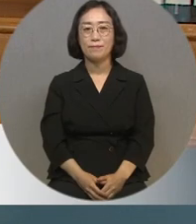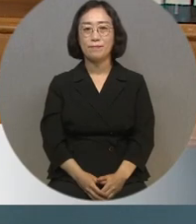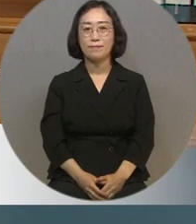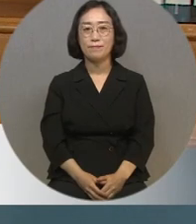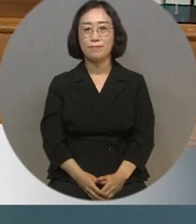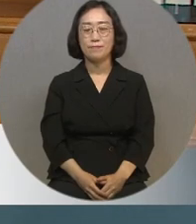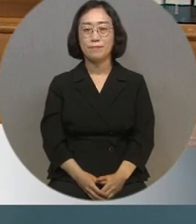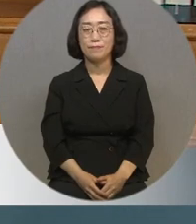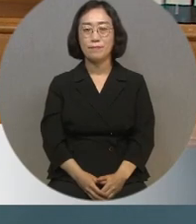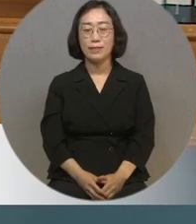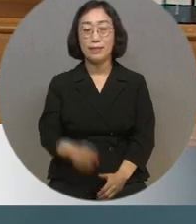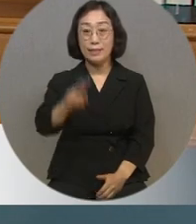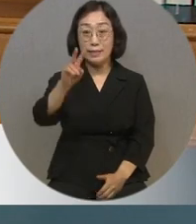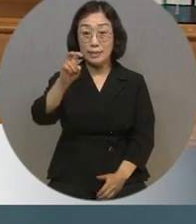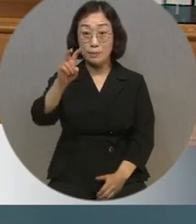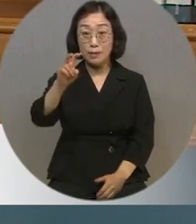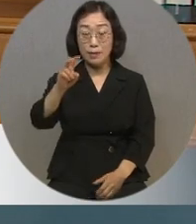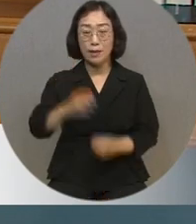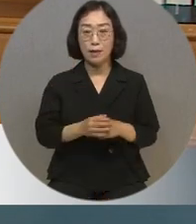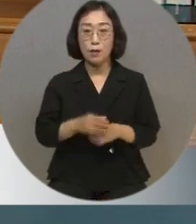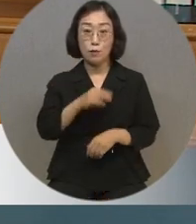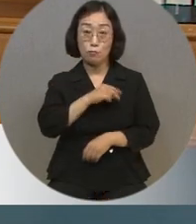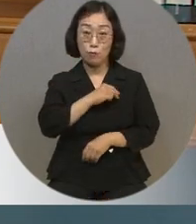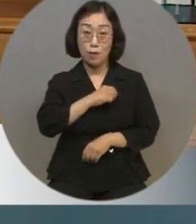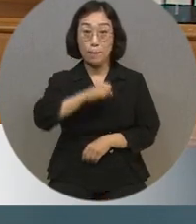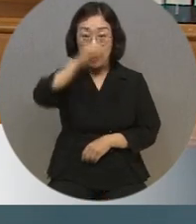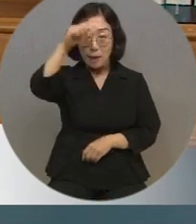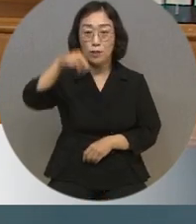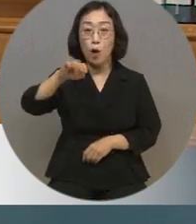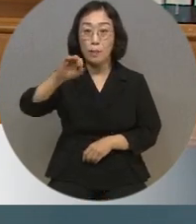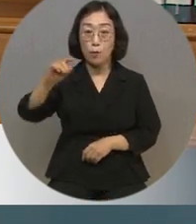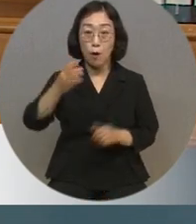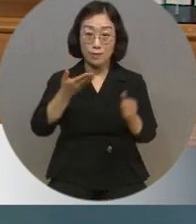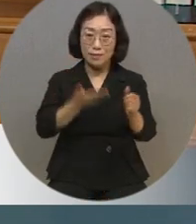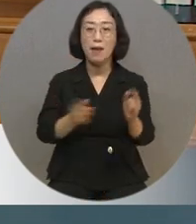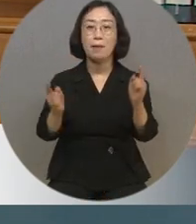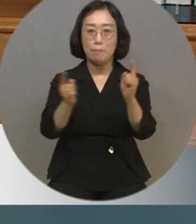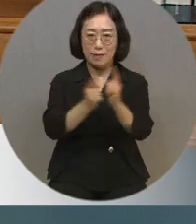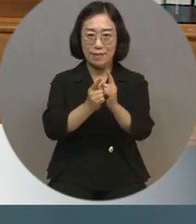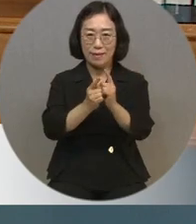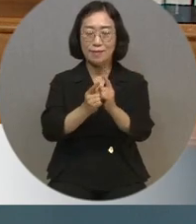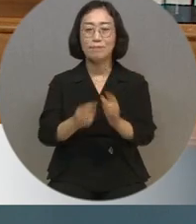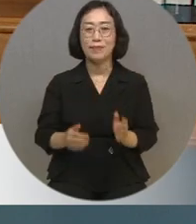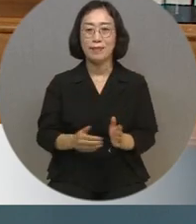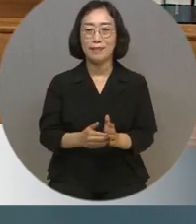지금까지 제22대 국회의원 당선인 서미화 당선인을 만나봤습니다.